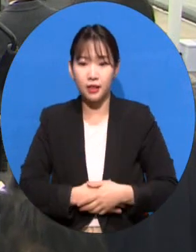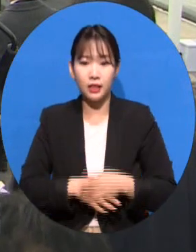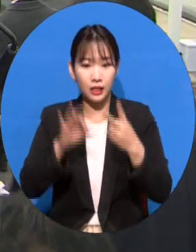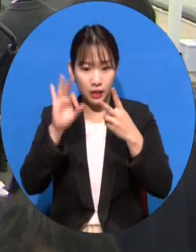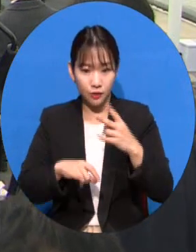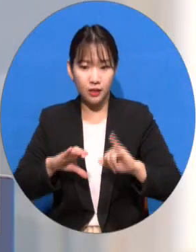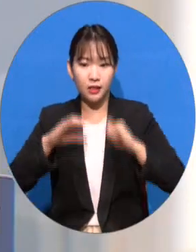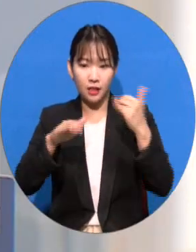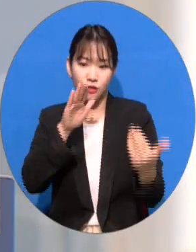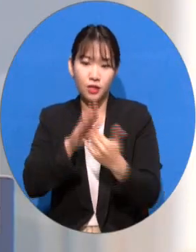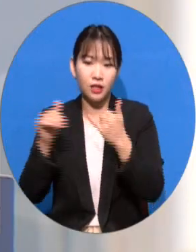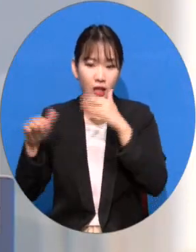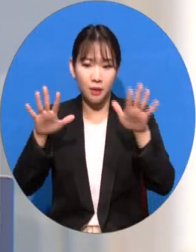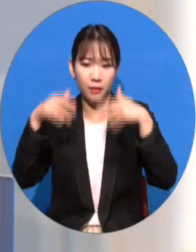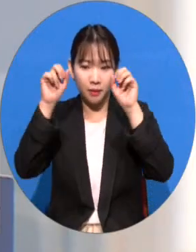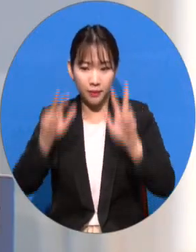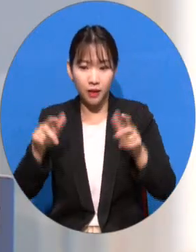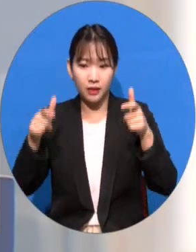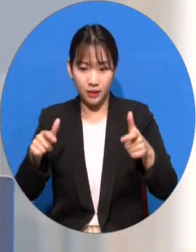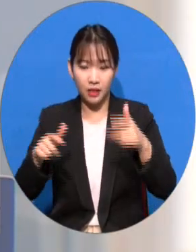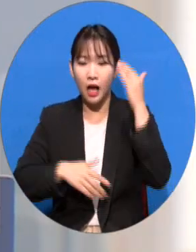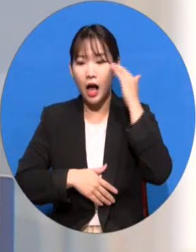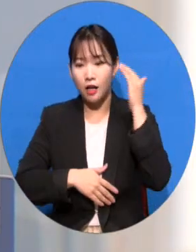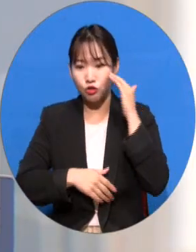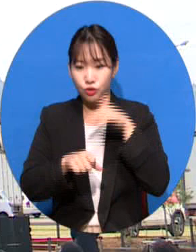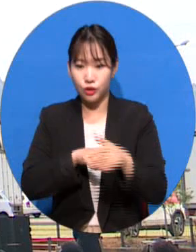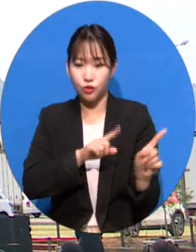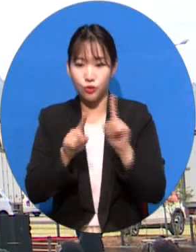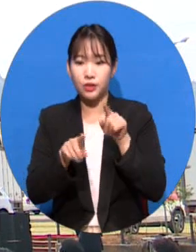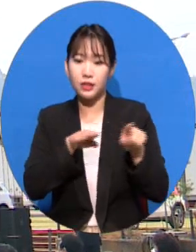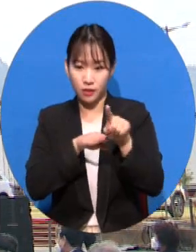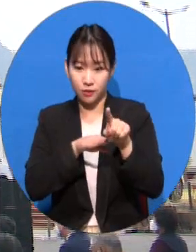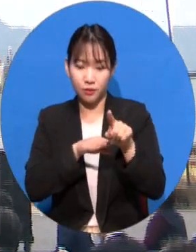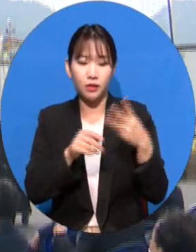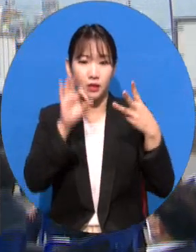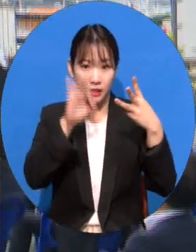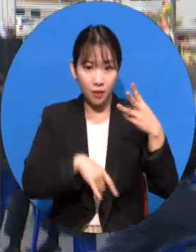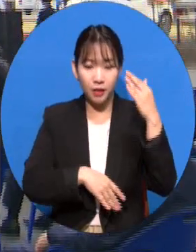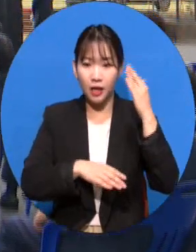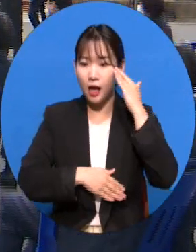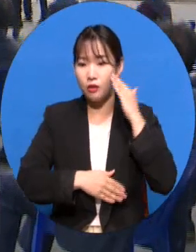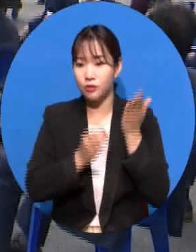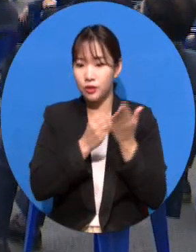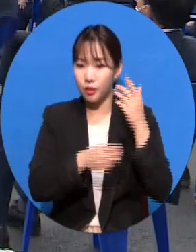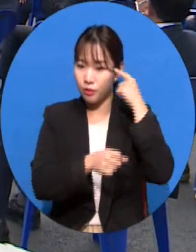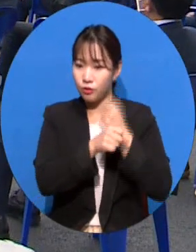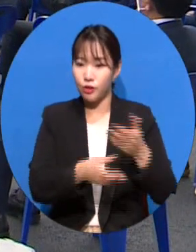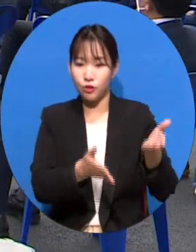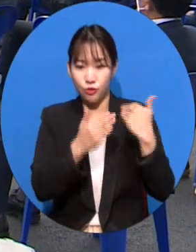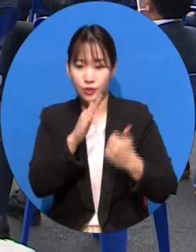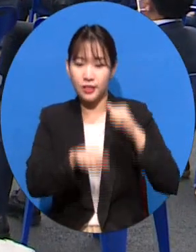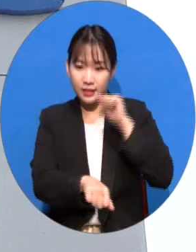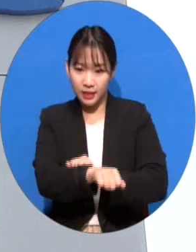2위는 세계 최대 회산 폭력으로 한국 팍 ud 의 선두가 3위는 국립 한국 싸움 지는건 유치 쾌거 가